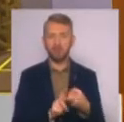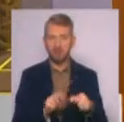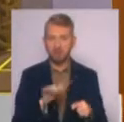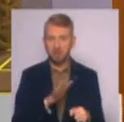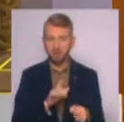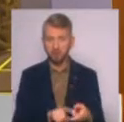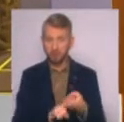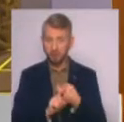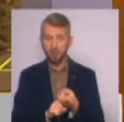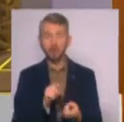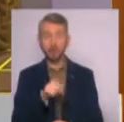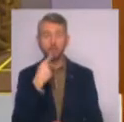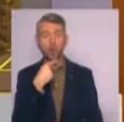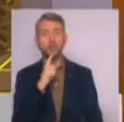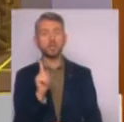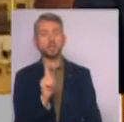що ви говорите, що